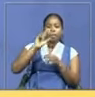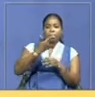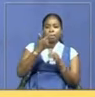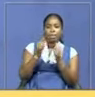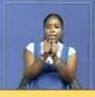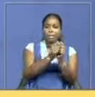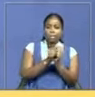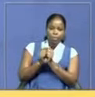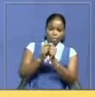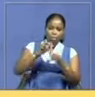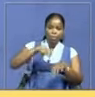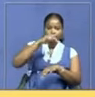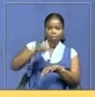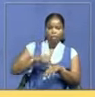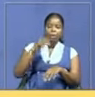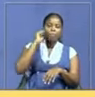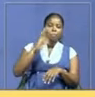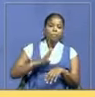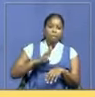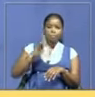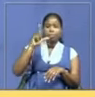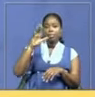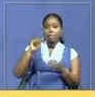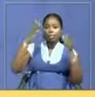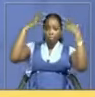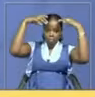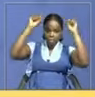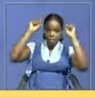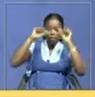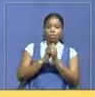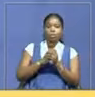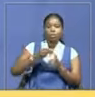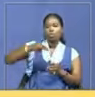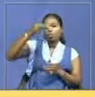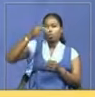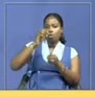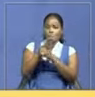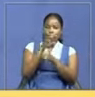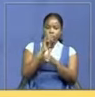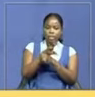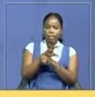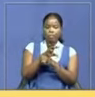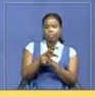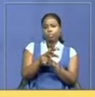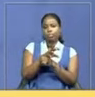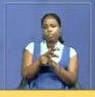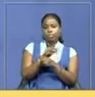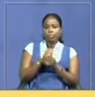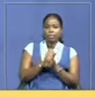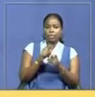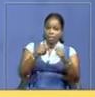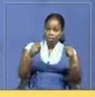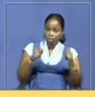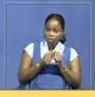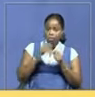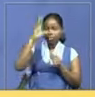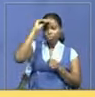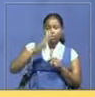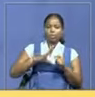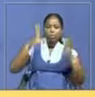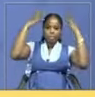madame la Présidente du Haut Conseil des Collectivités Territoriales monsieur le Président du